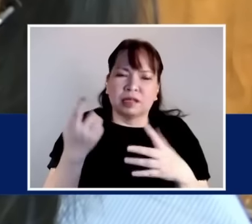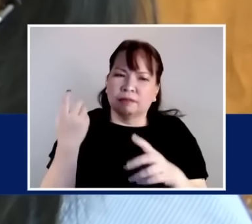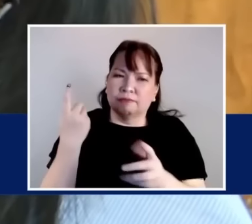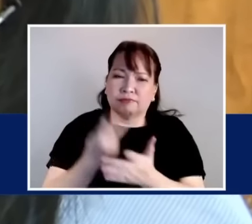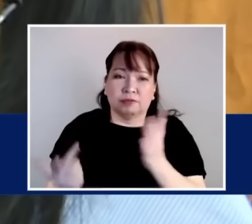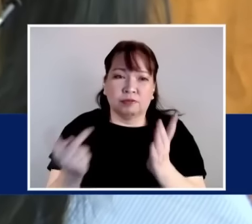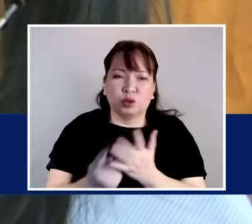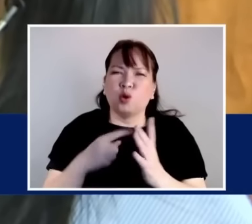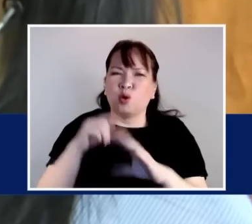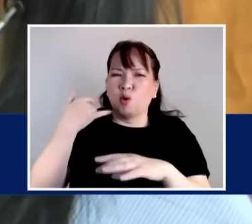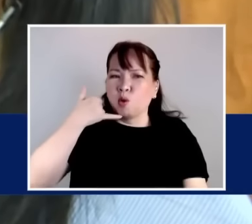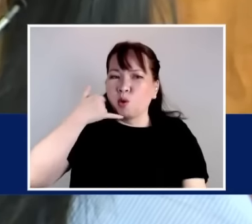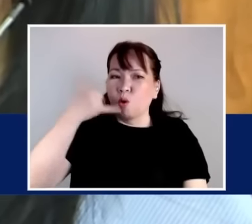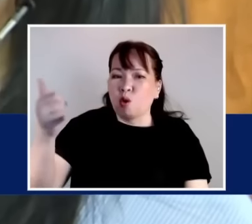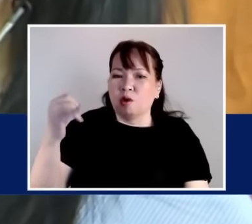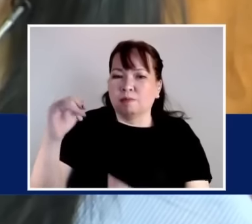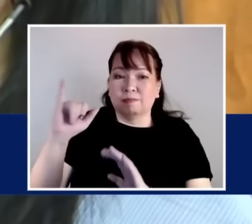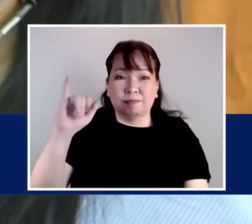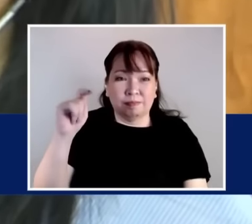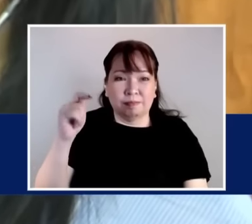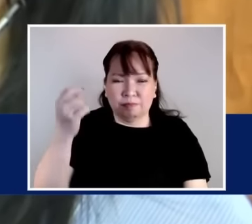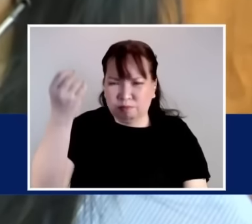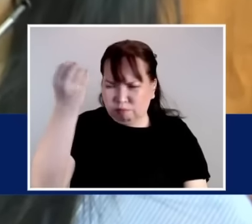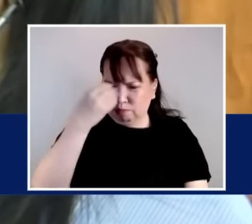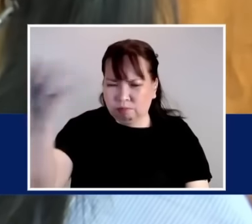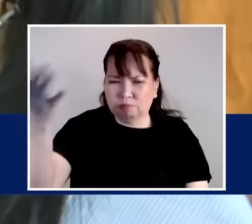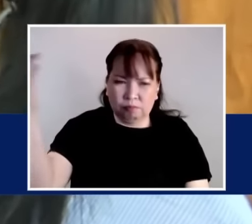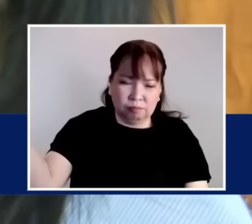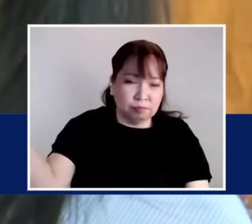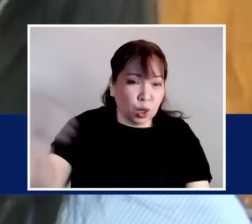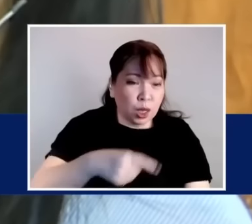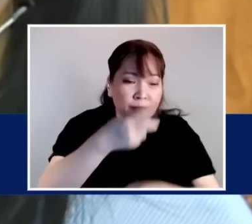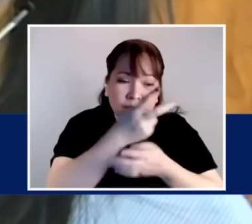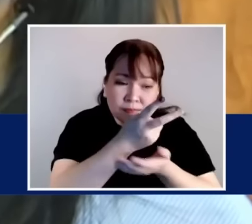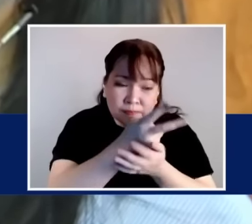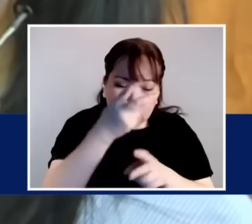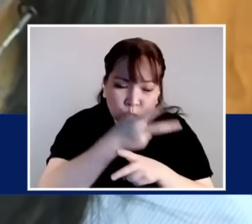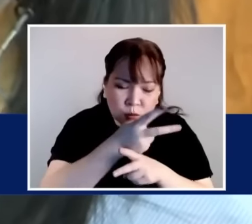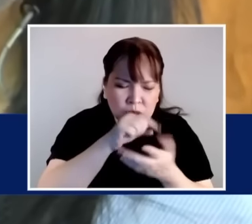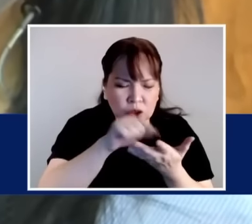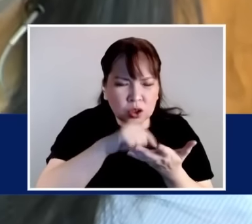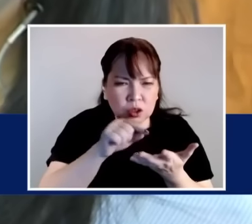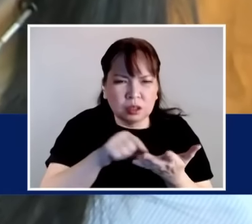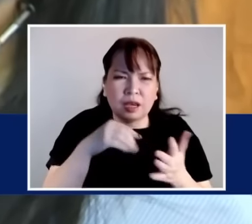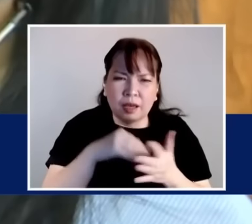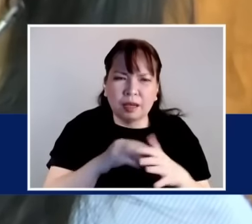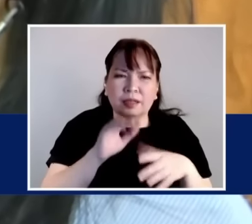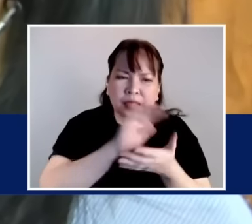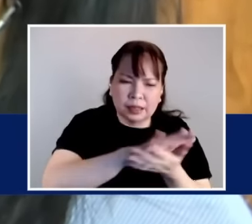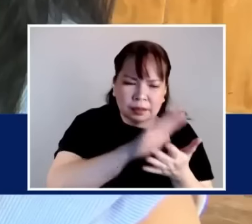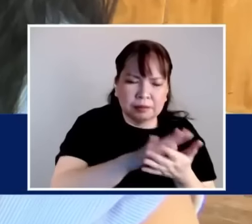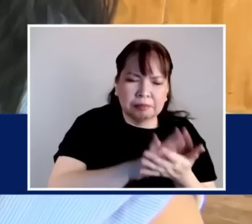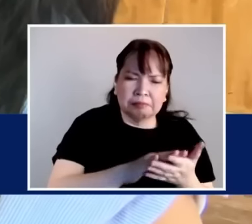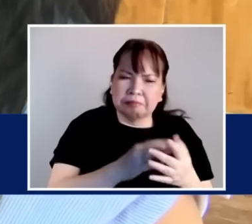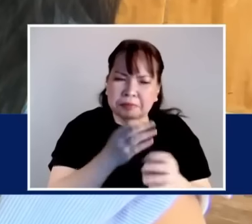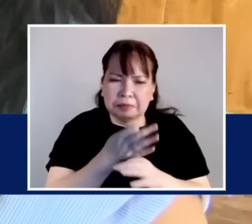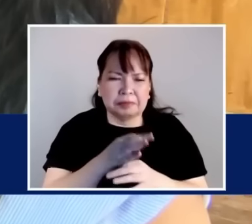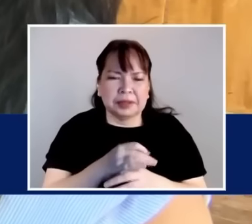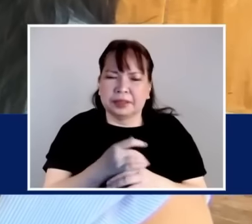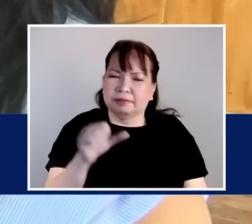the tech ni the IT. Pumunta sila dito, chinek po nila. Ilang beses din po kami nag-cleaning, kaya lang ayaw po talaga. Hindi